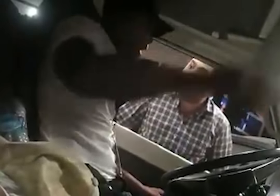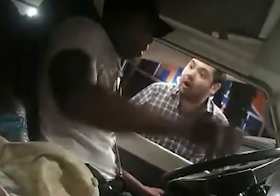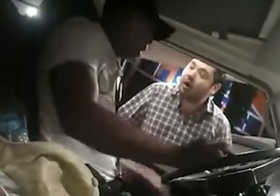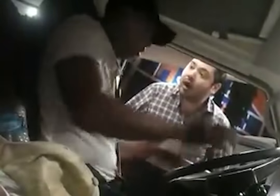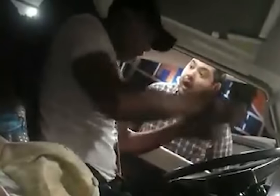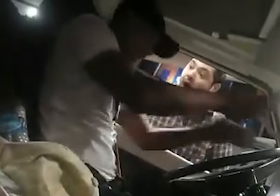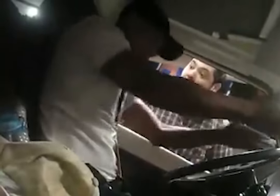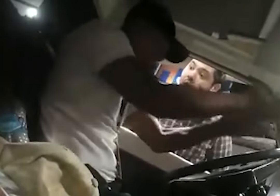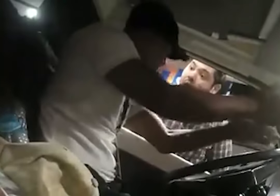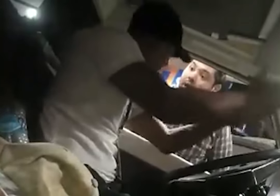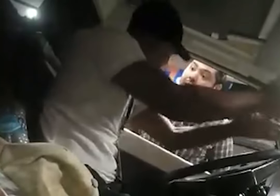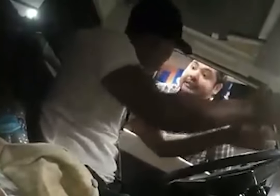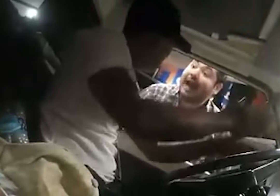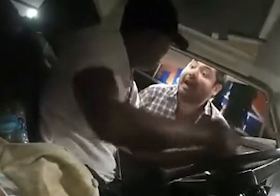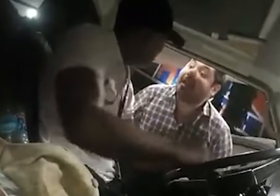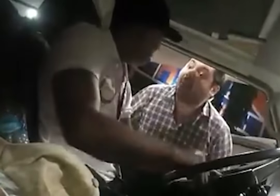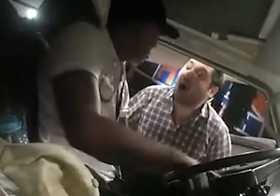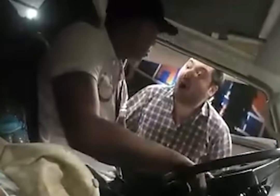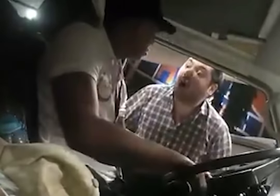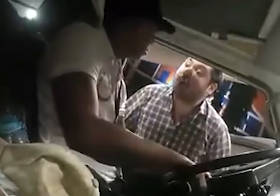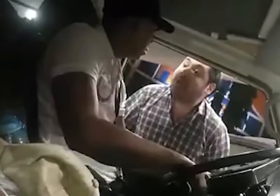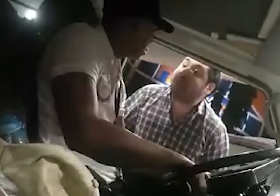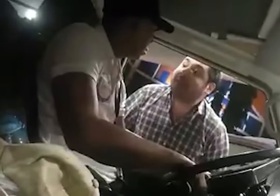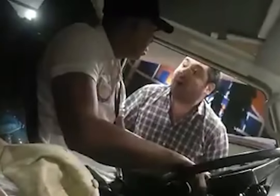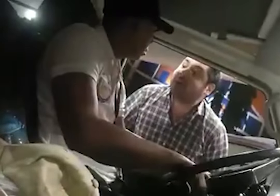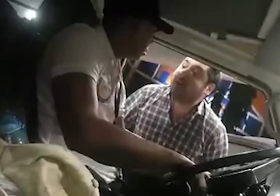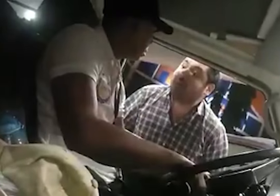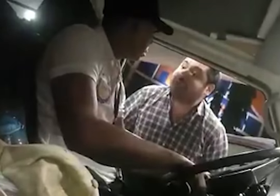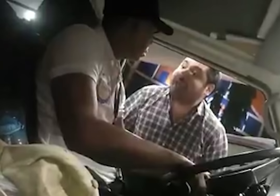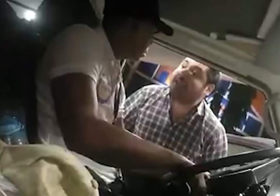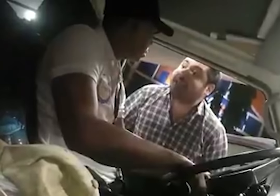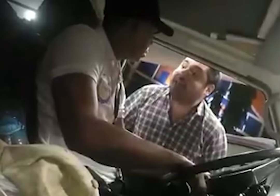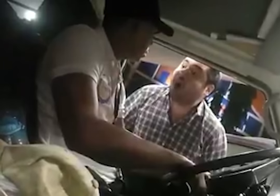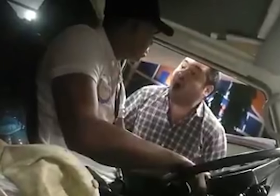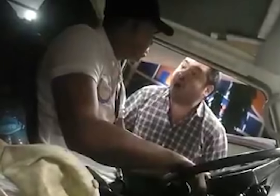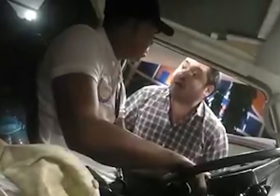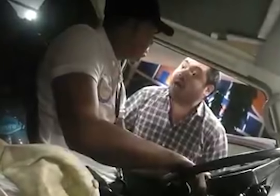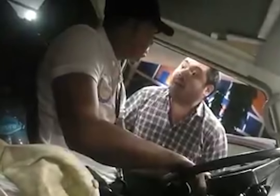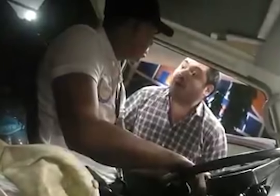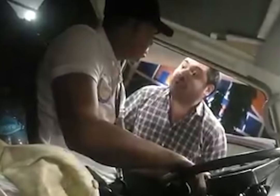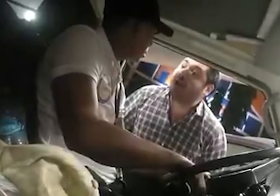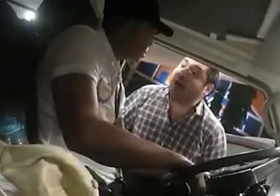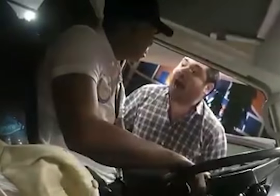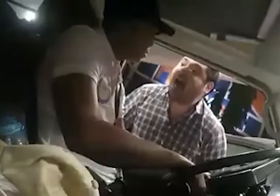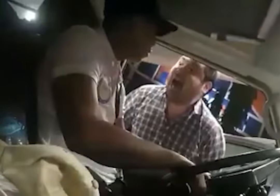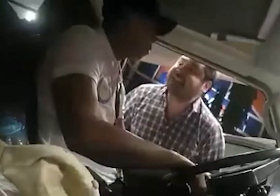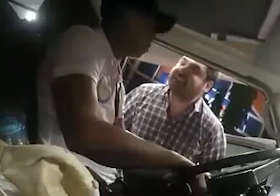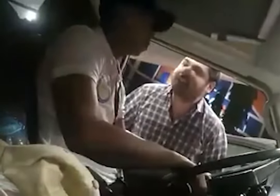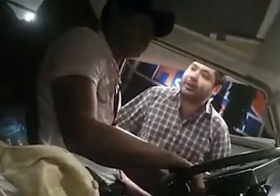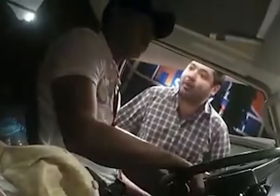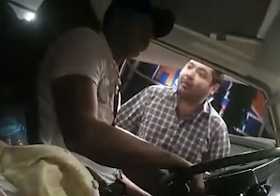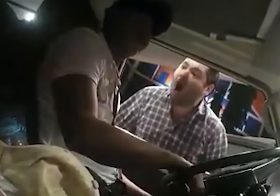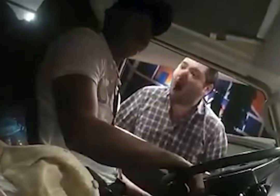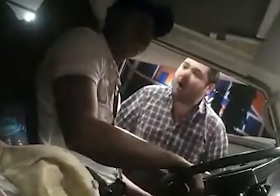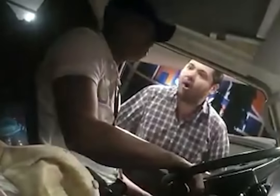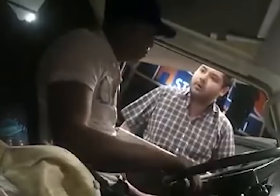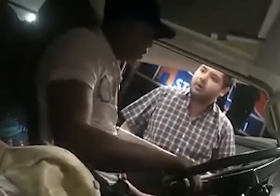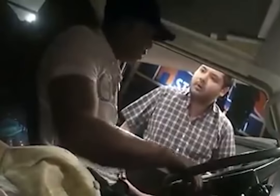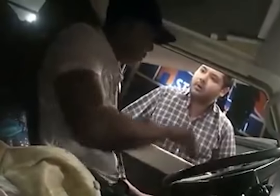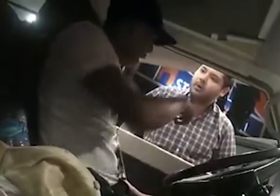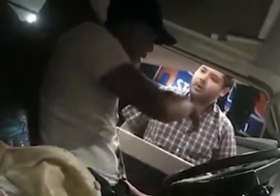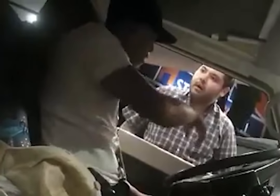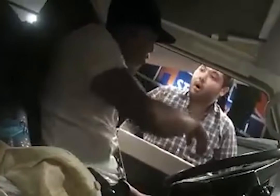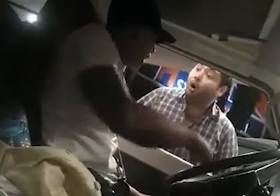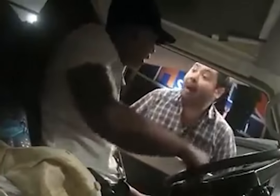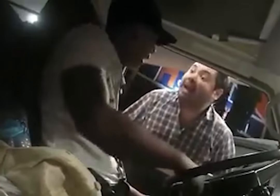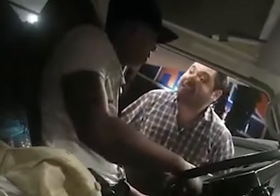ng kasada? Ano? Sa linya ko! Ano mo? Lumilipat ako, tapos gigigitin mo? Kala mo kung sino kang angas? Dumi-dumi mo!